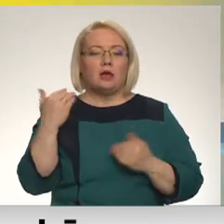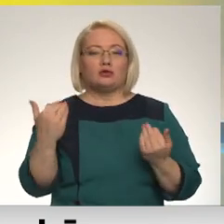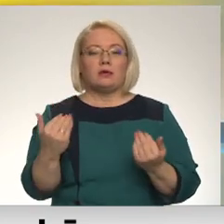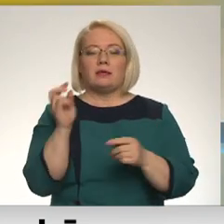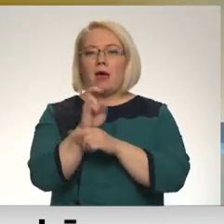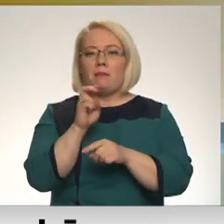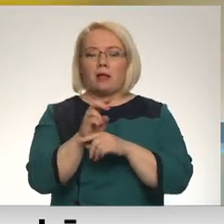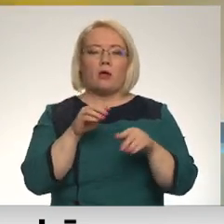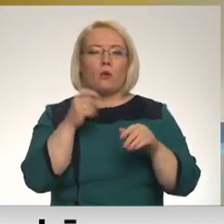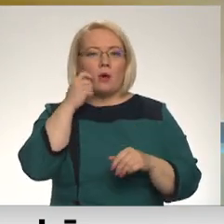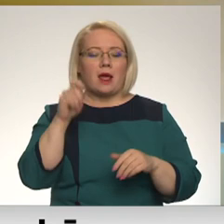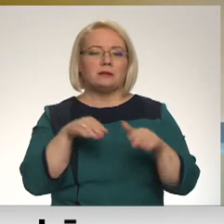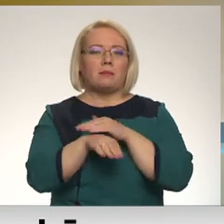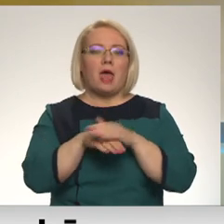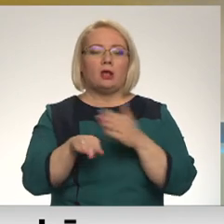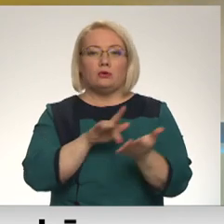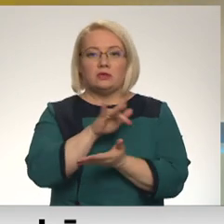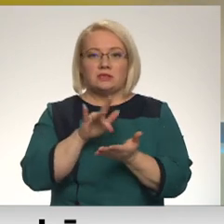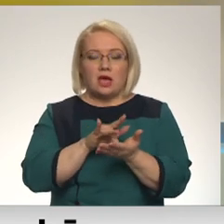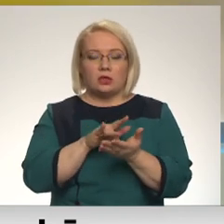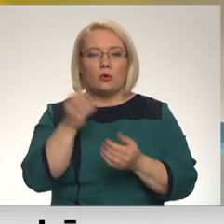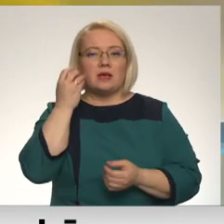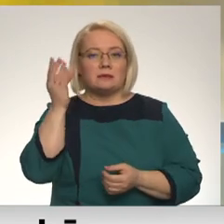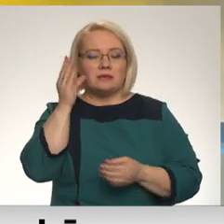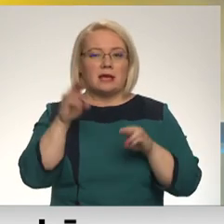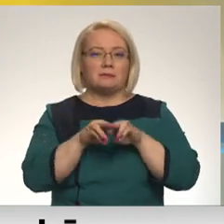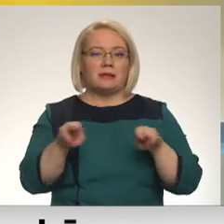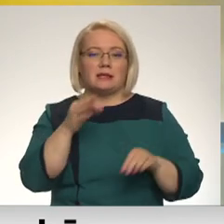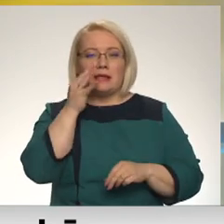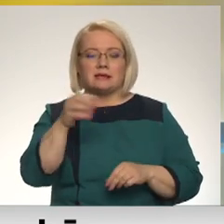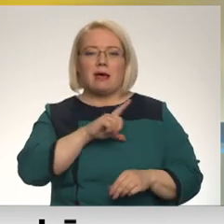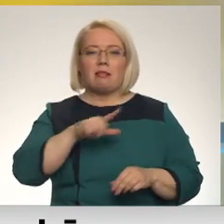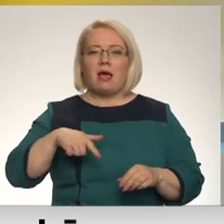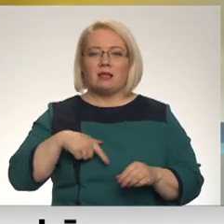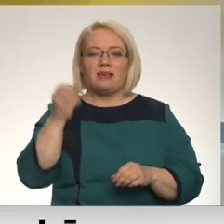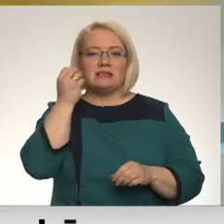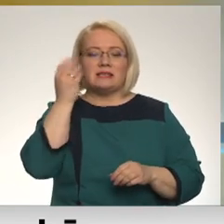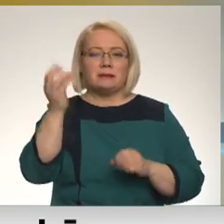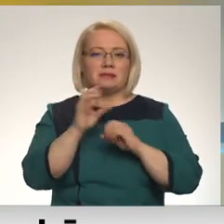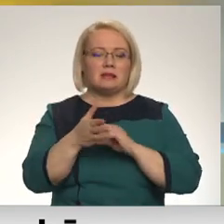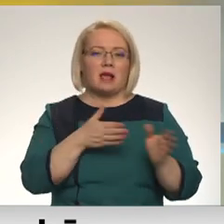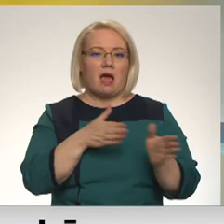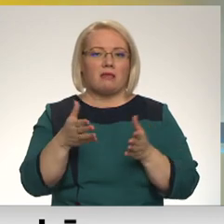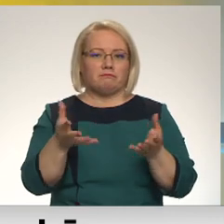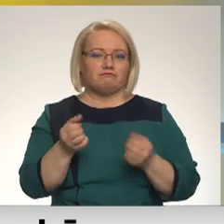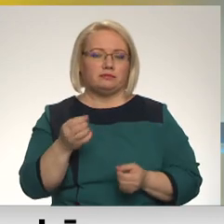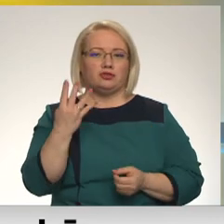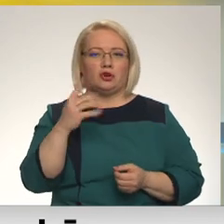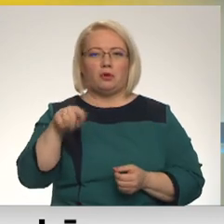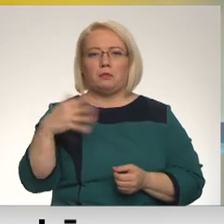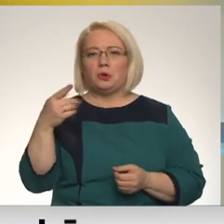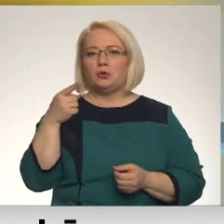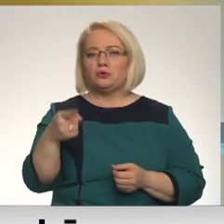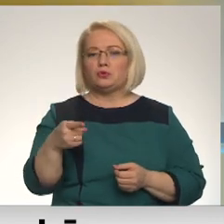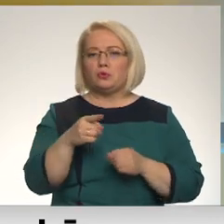Ukraiņu bēgļu centru Izglītības un zinātnes ministra norādīja, ka Latvijas izglītības sistēma gatava uzņemt aptuveni 4,500 bēgļu